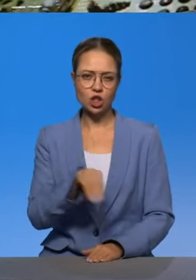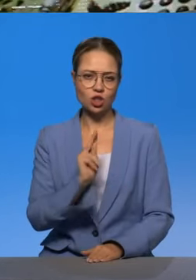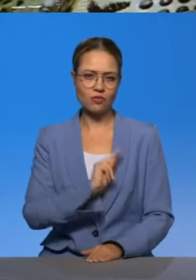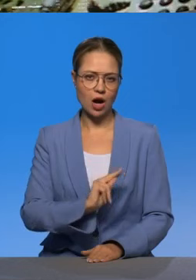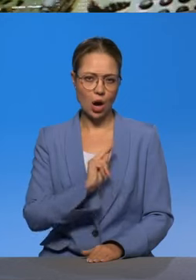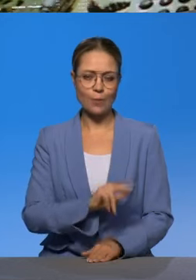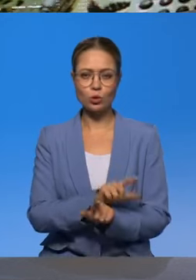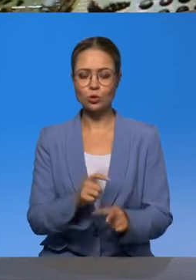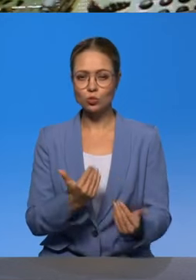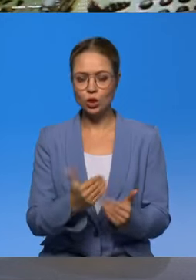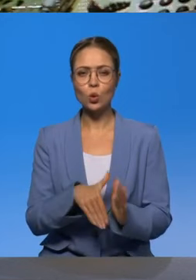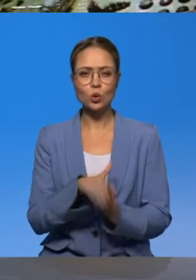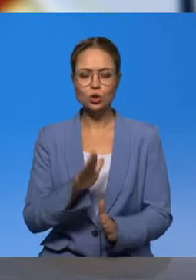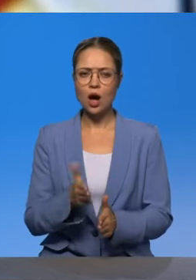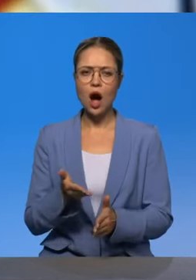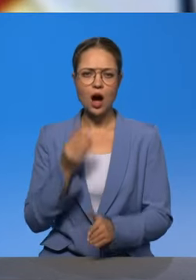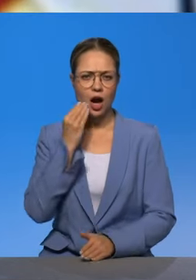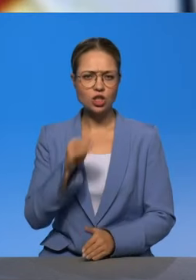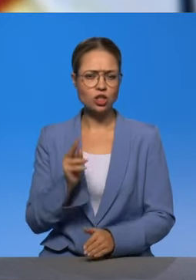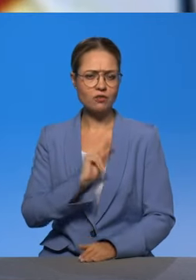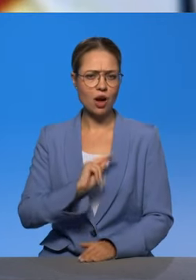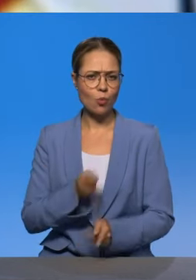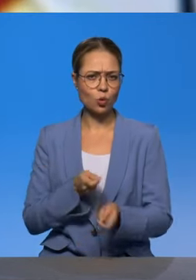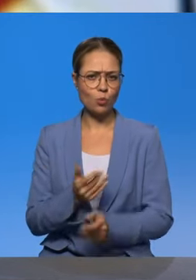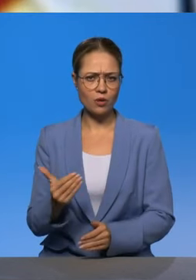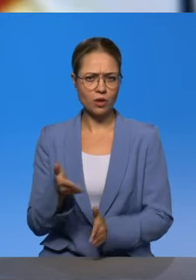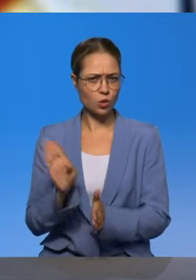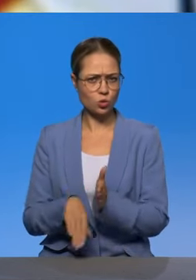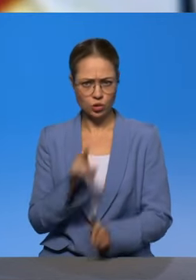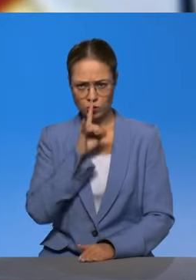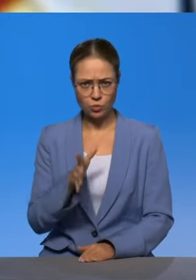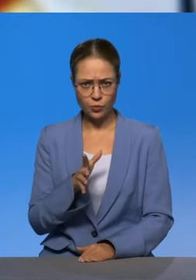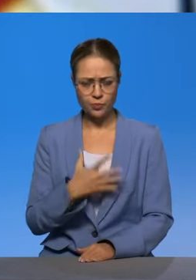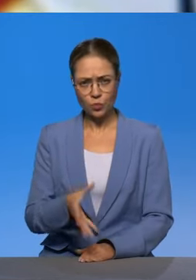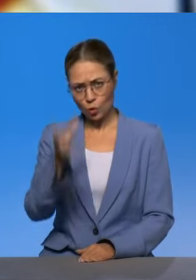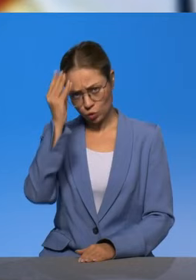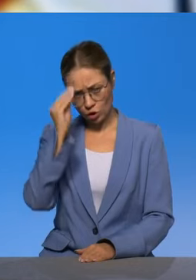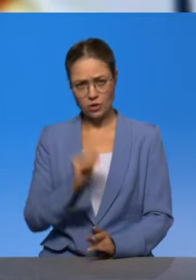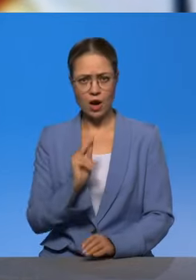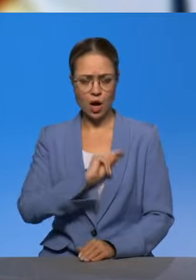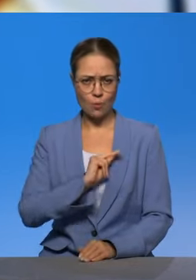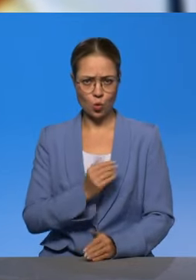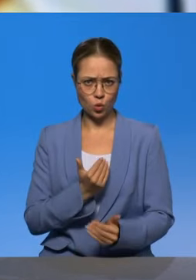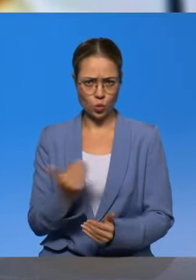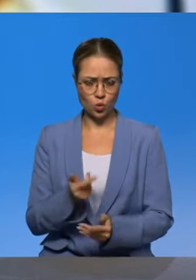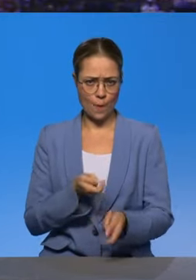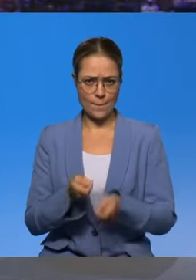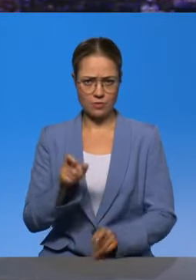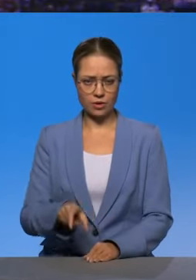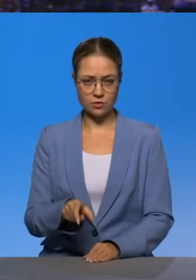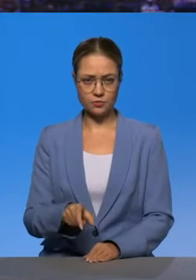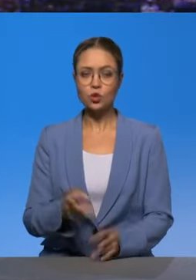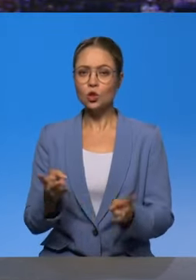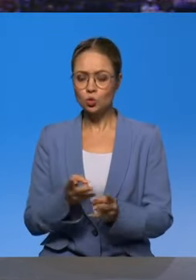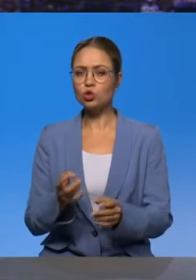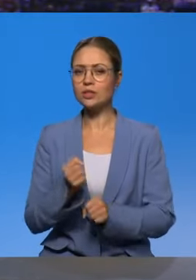качество работы управления от этого не снизится, учитывая весь тот функционал, который есть у управленца. Ему теперь еще, кроме того, что надо вот